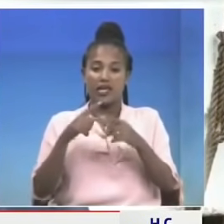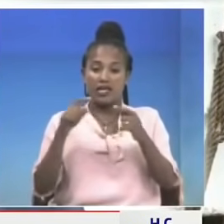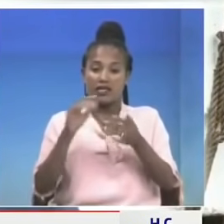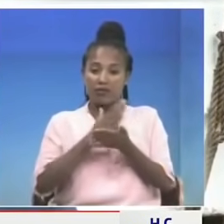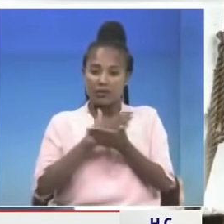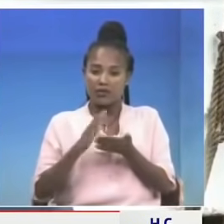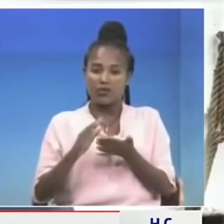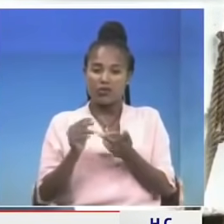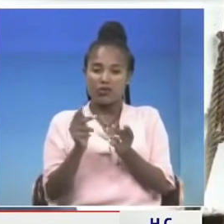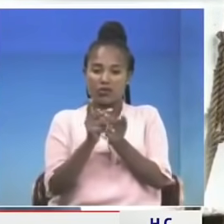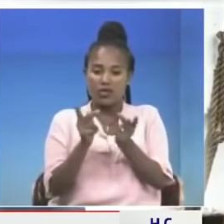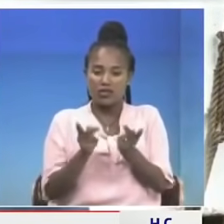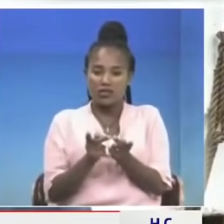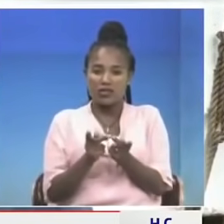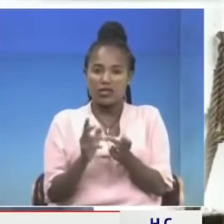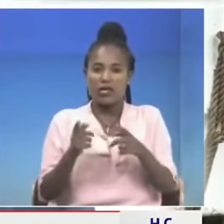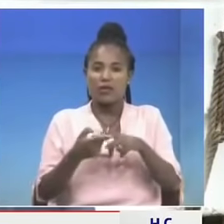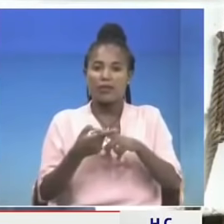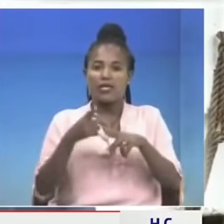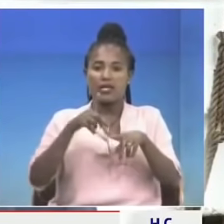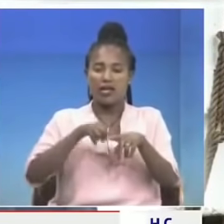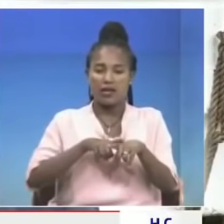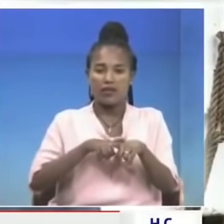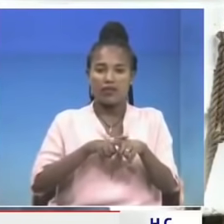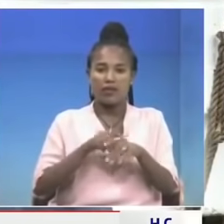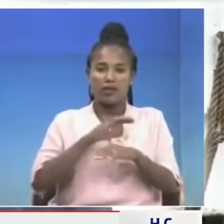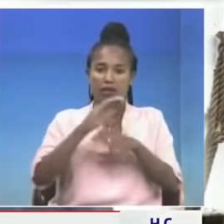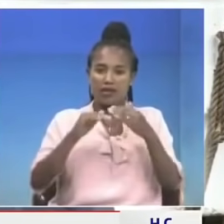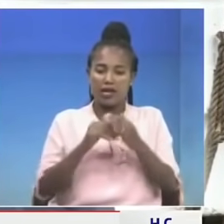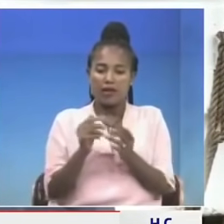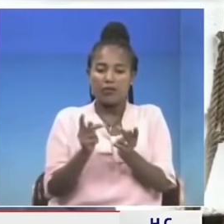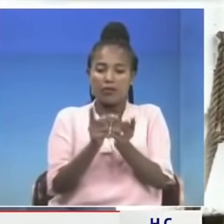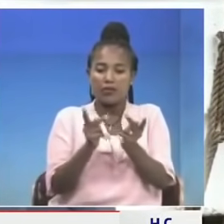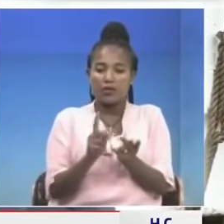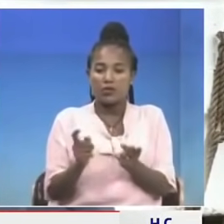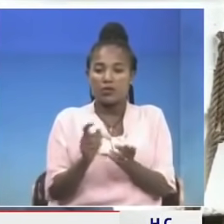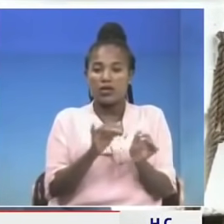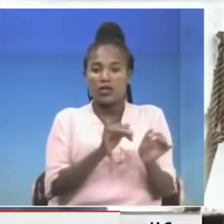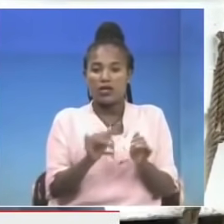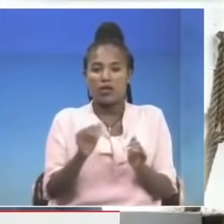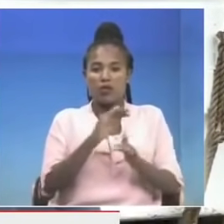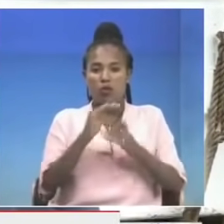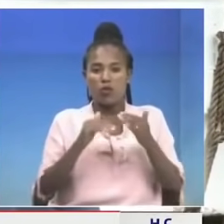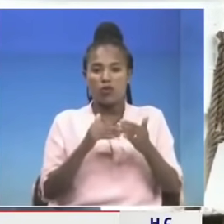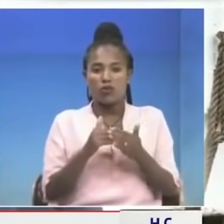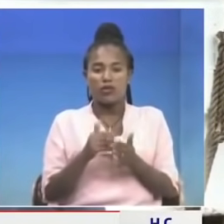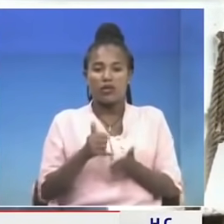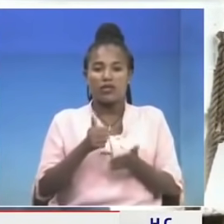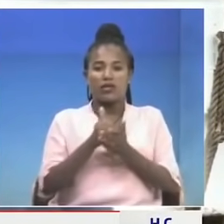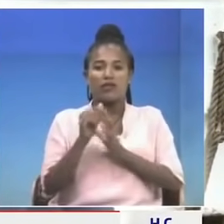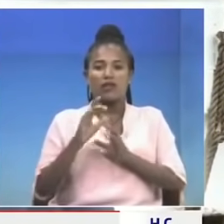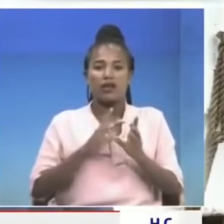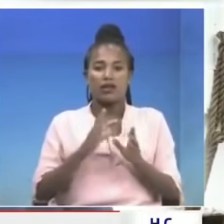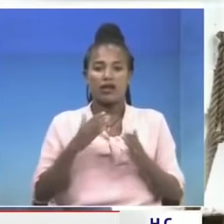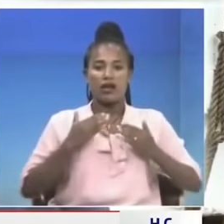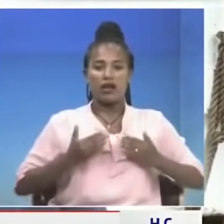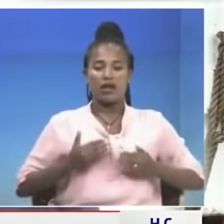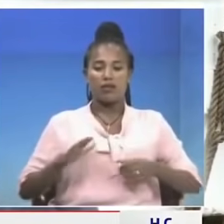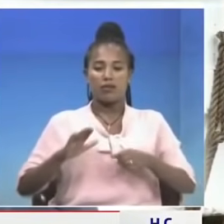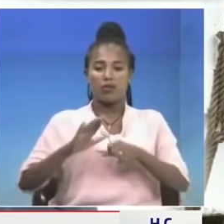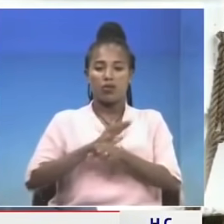ወደ ቦታችንም እንመለሳለን። በጠቅላላ በቦታችን ሆነን ደግሞ ሁሉም ድጋፍ ላደረገልን አካላት